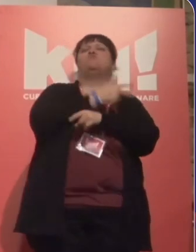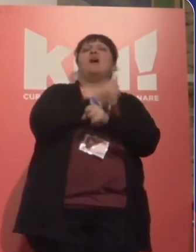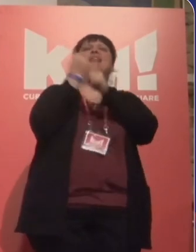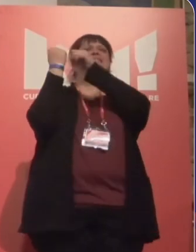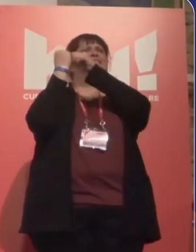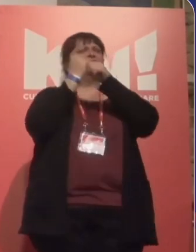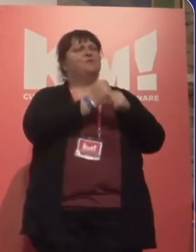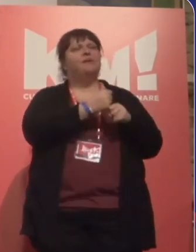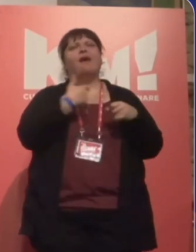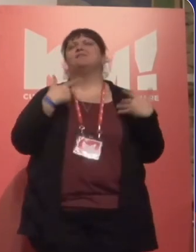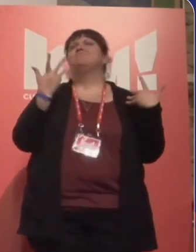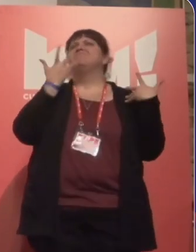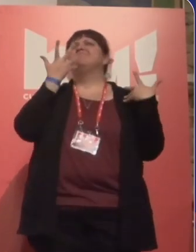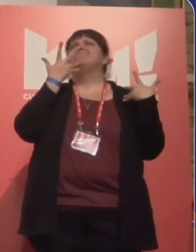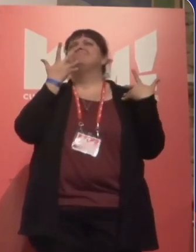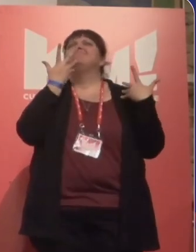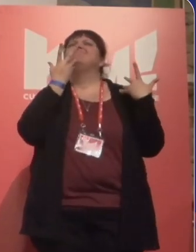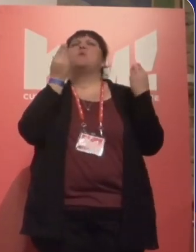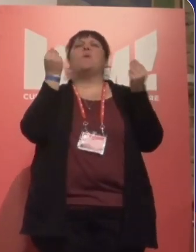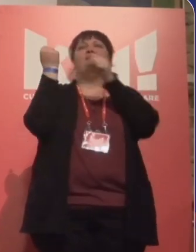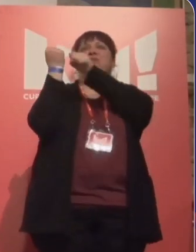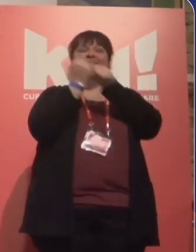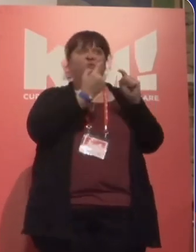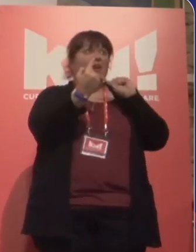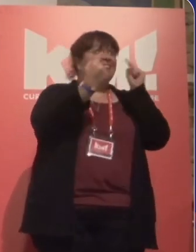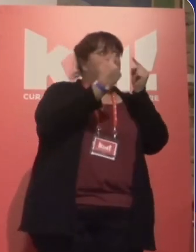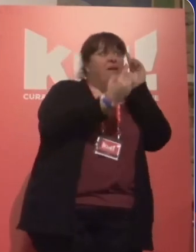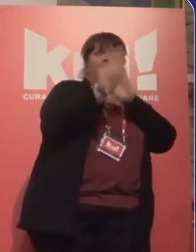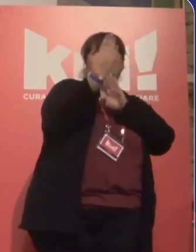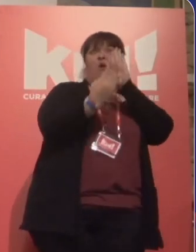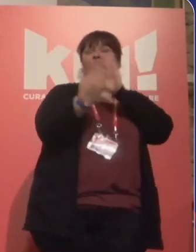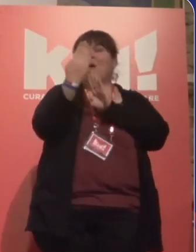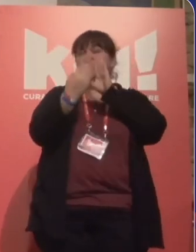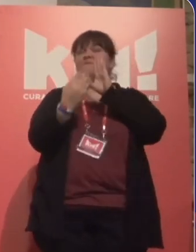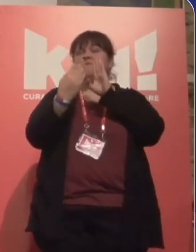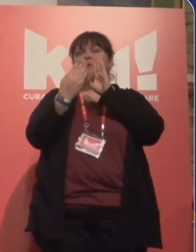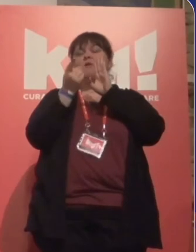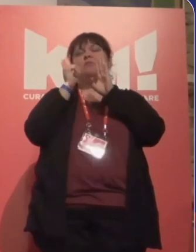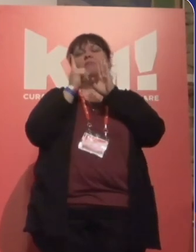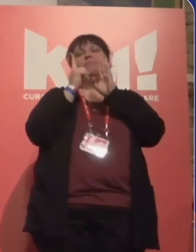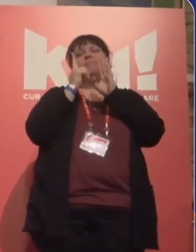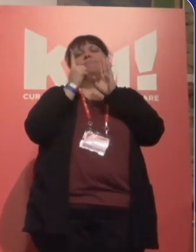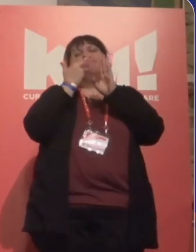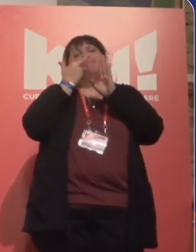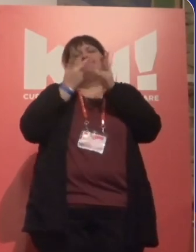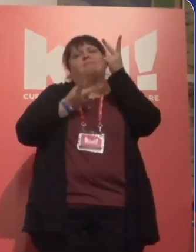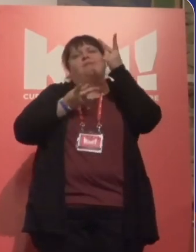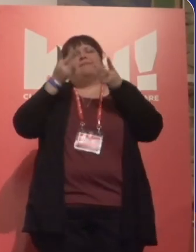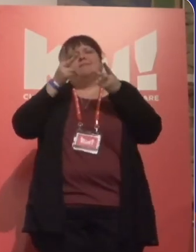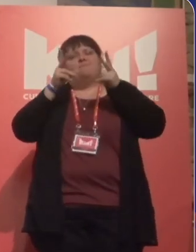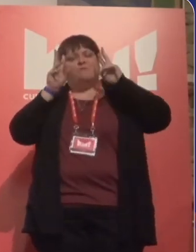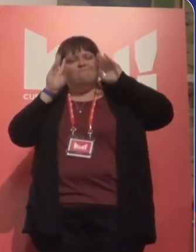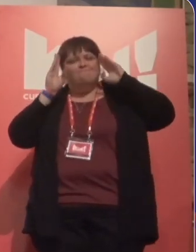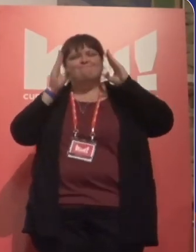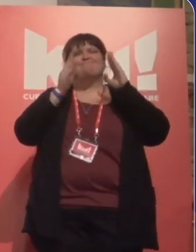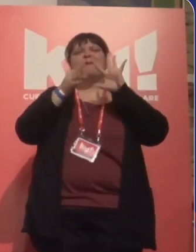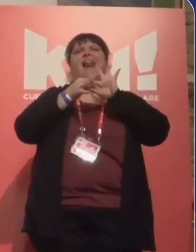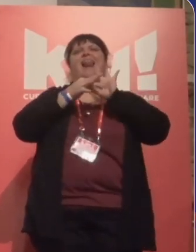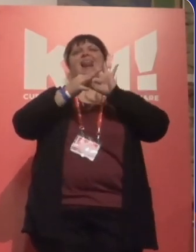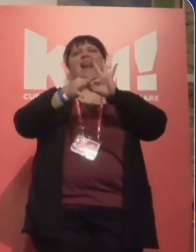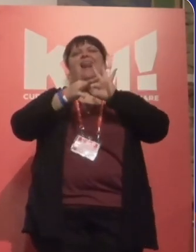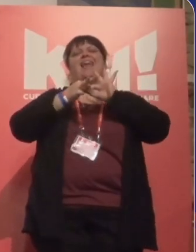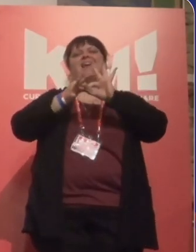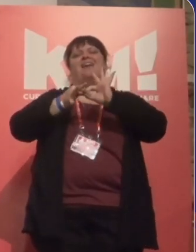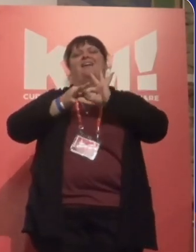nelle istituzioni il legame per me viene prima dei servizi e della loro